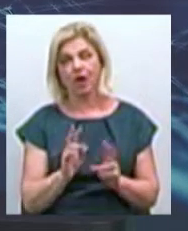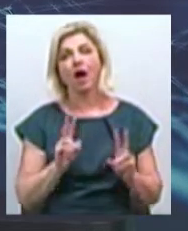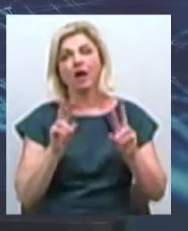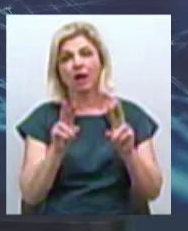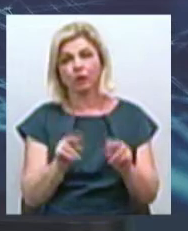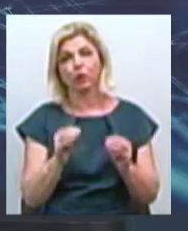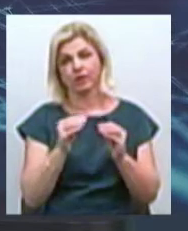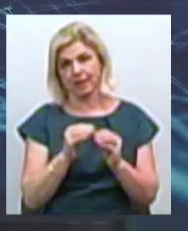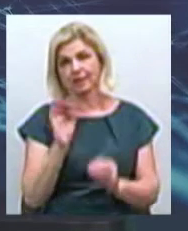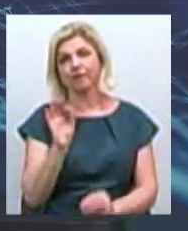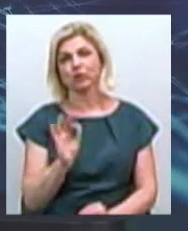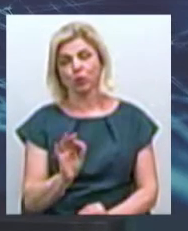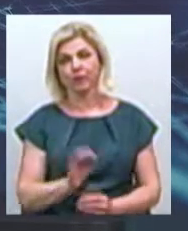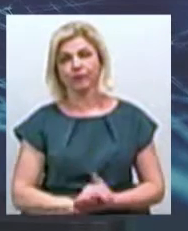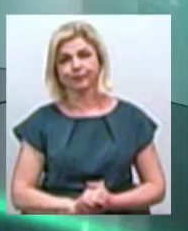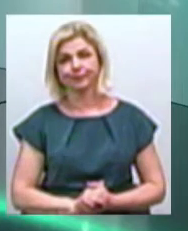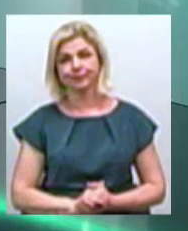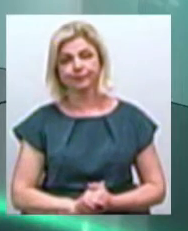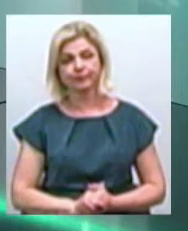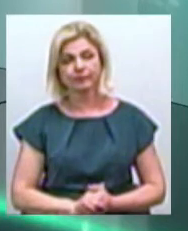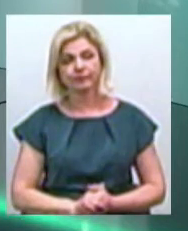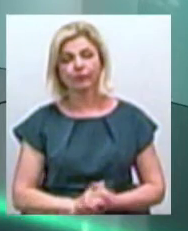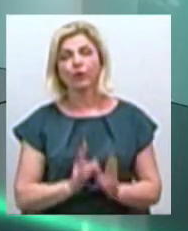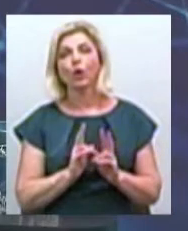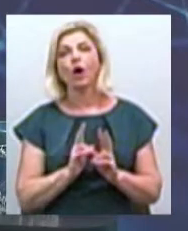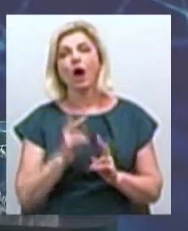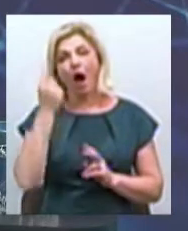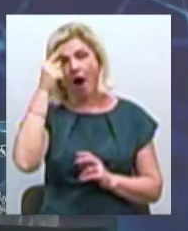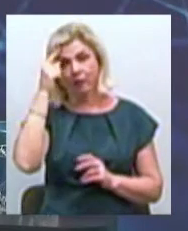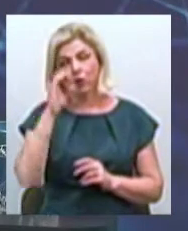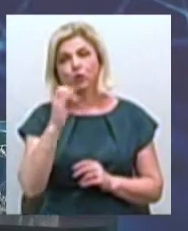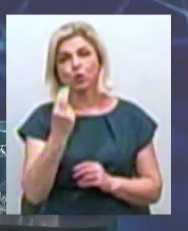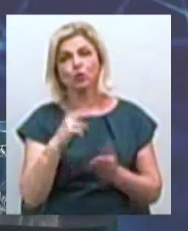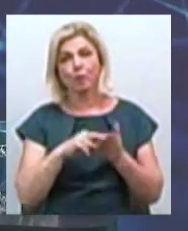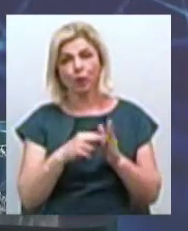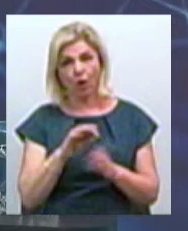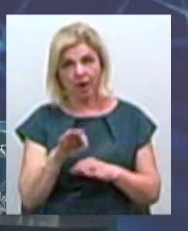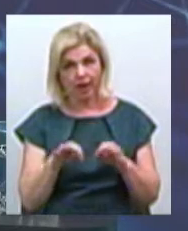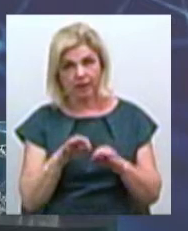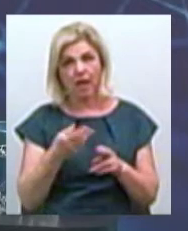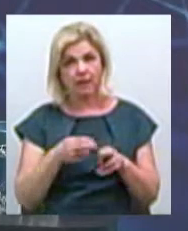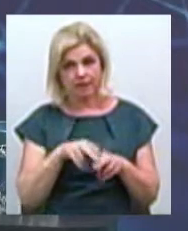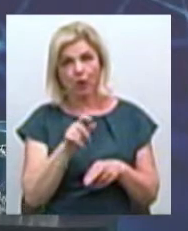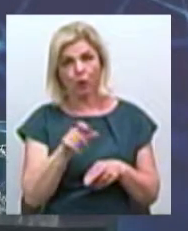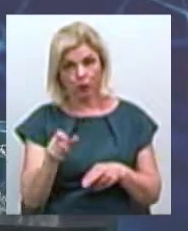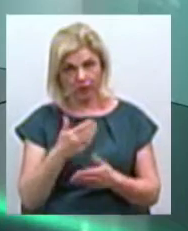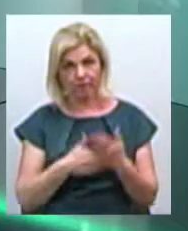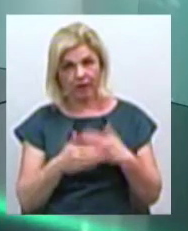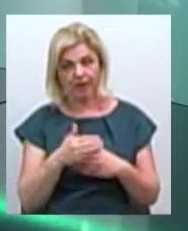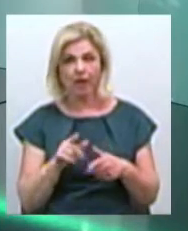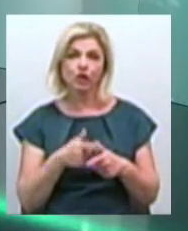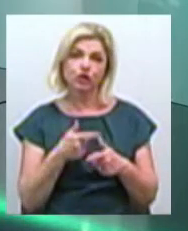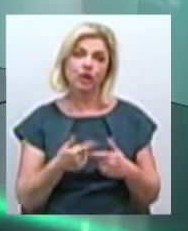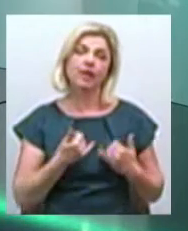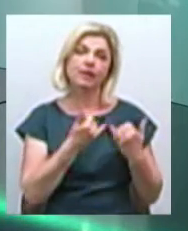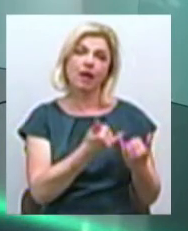це 10%. А скажіть, будь ласка, автори соціальних проєктів – це люди з інвалідністю чи це для